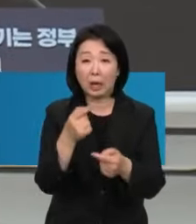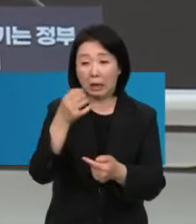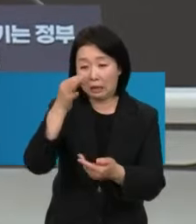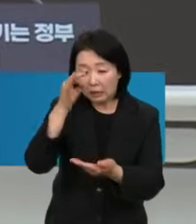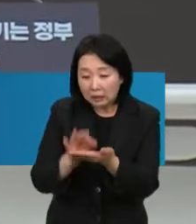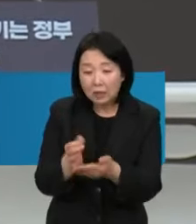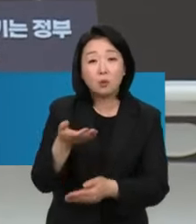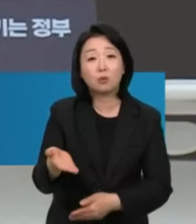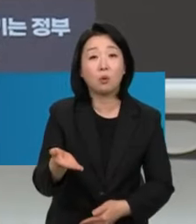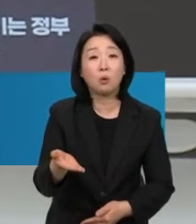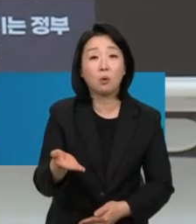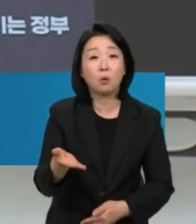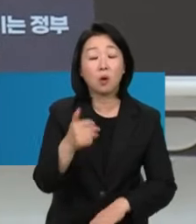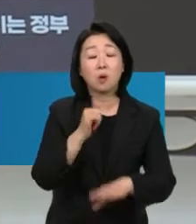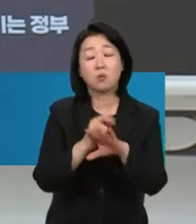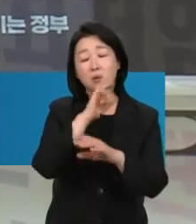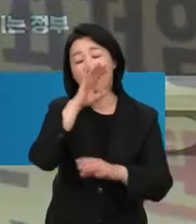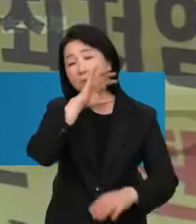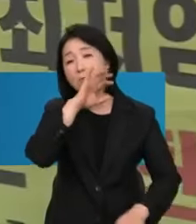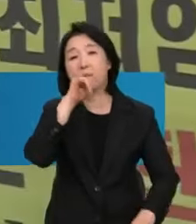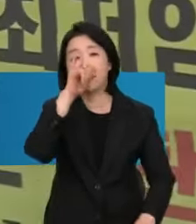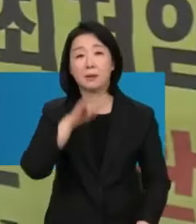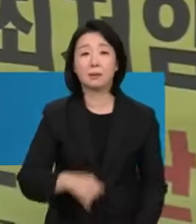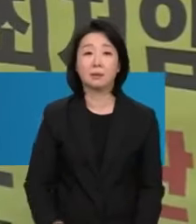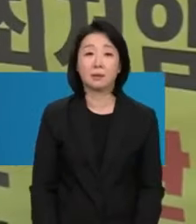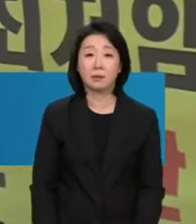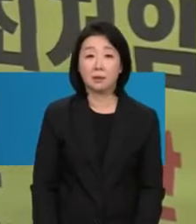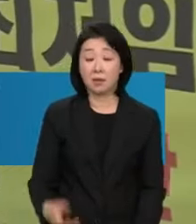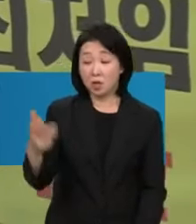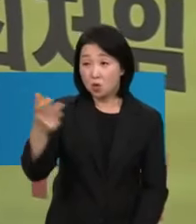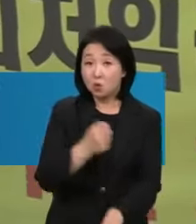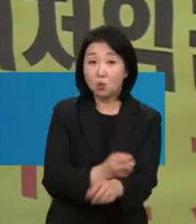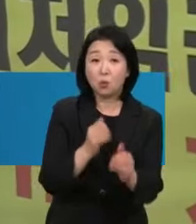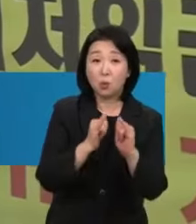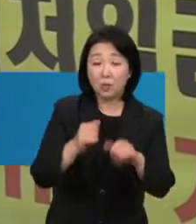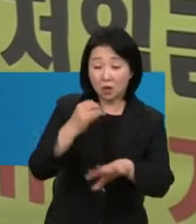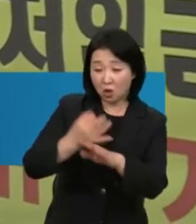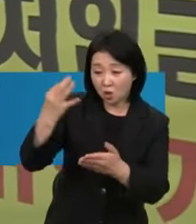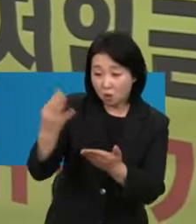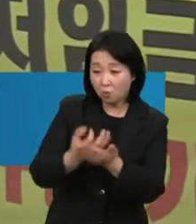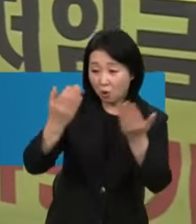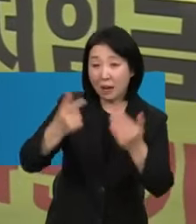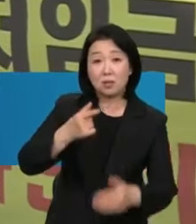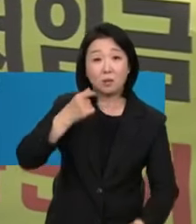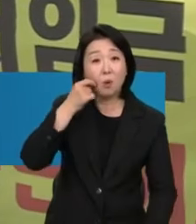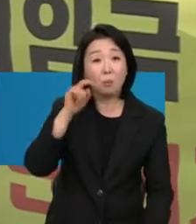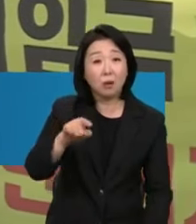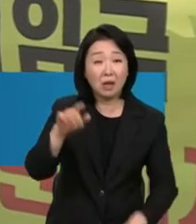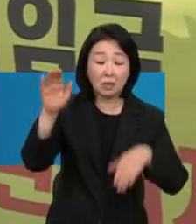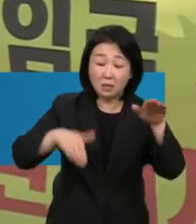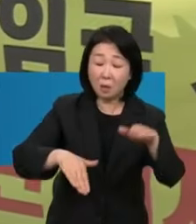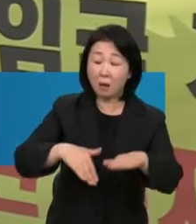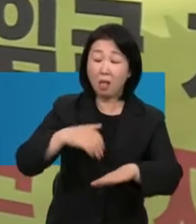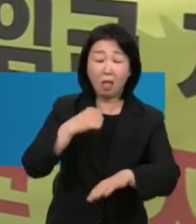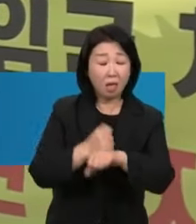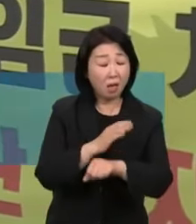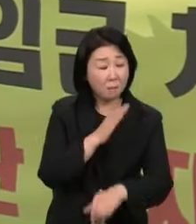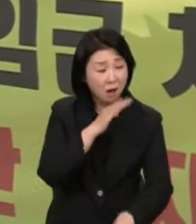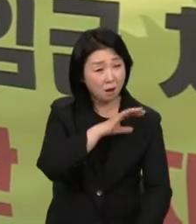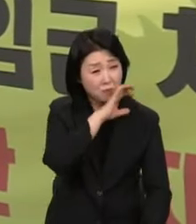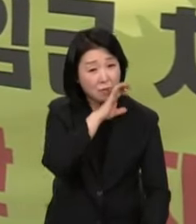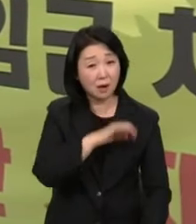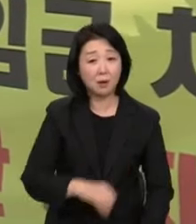제시했는데 이걸 놓고 반발의 목소리가 나오고 있습니다. 이주 노동자는 최저임금도 못 받게 차별해도 된다는 거냐는